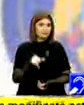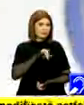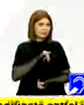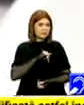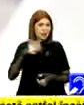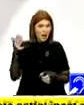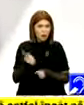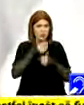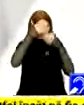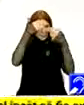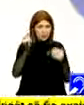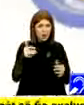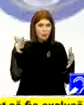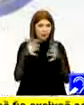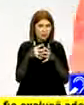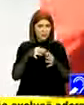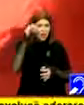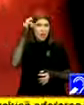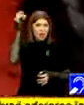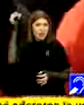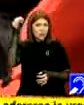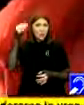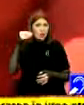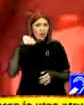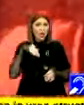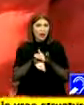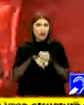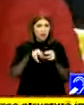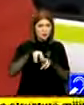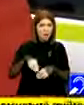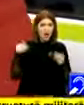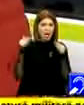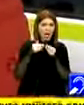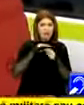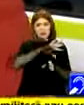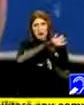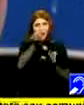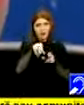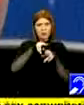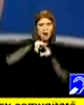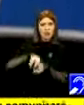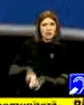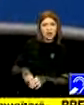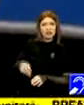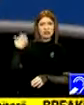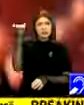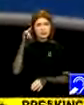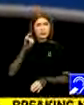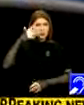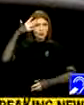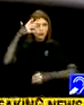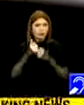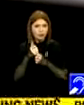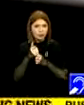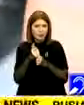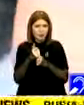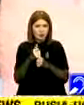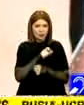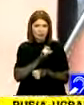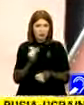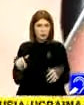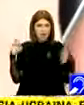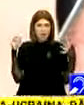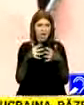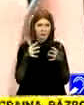reușit să scape din infern, gândul refugiaților a rămas acasă, la familiile lăsate în urmă și la distrugerile provocate de război.